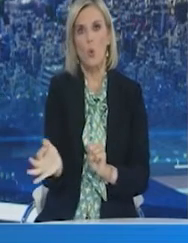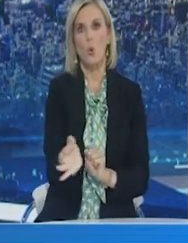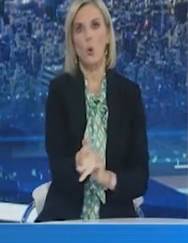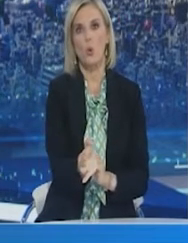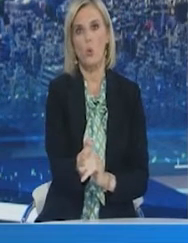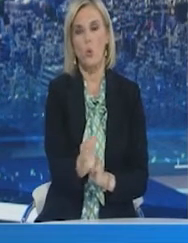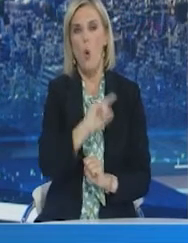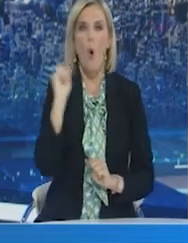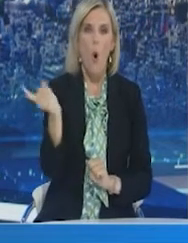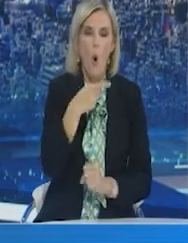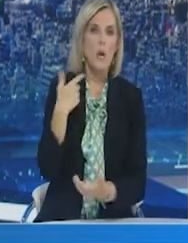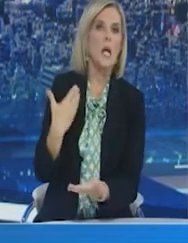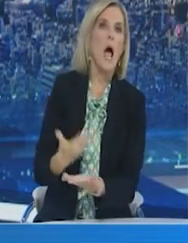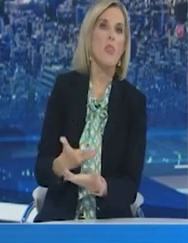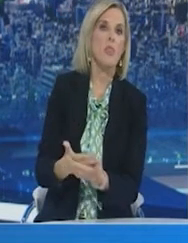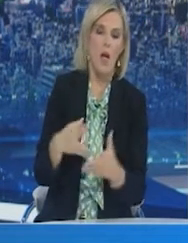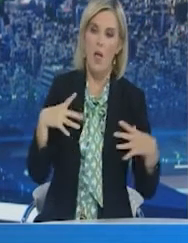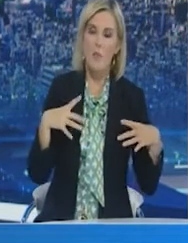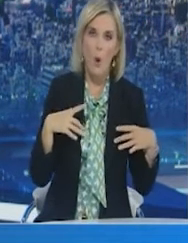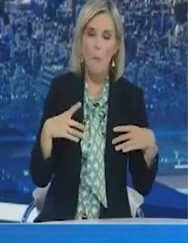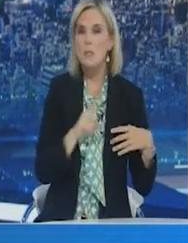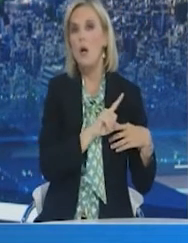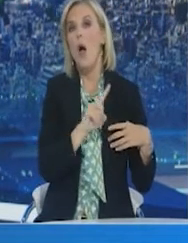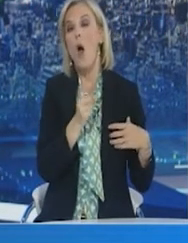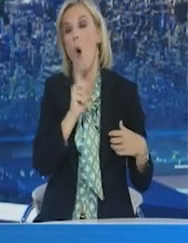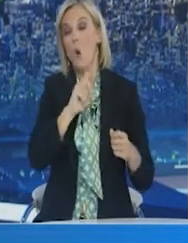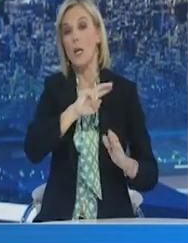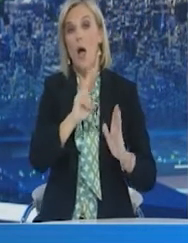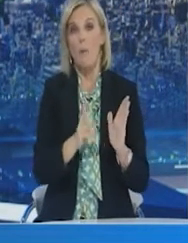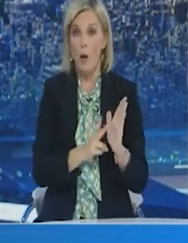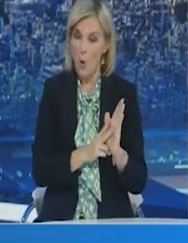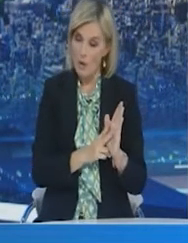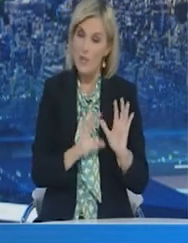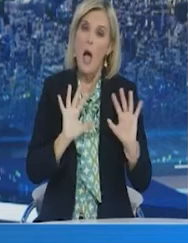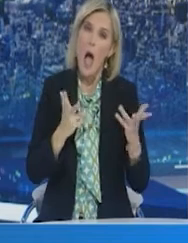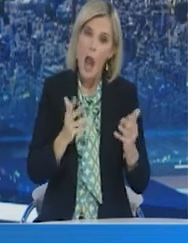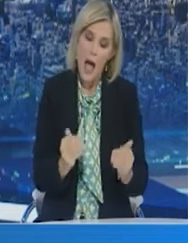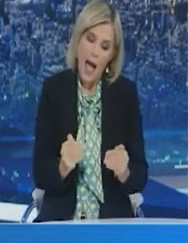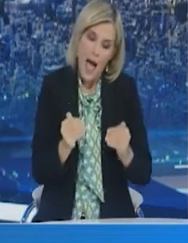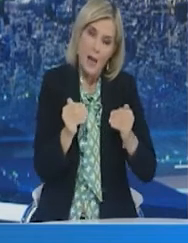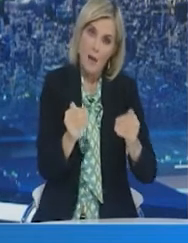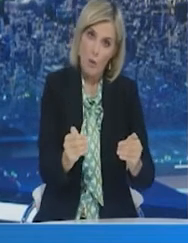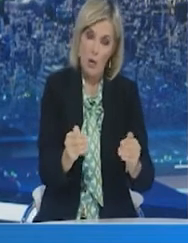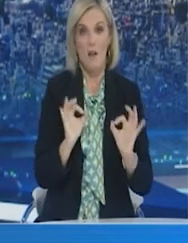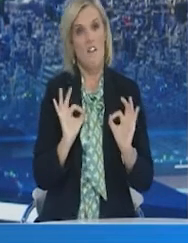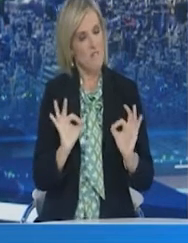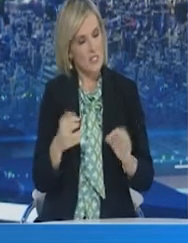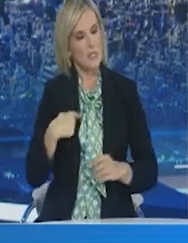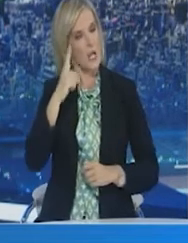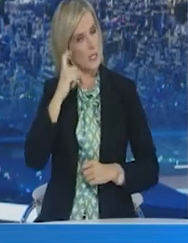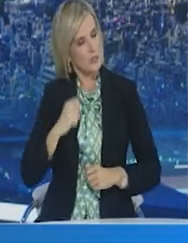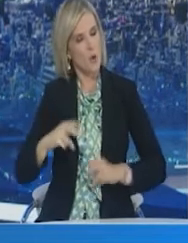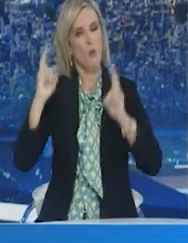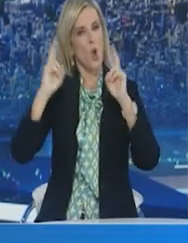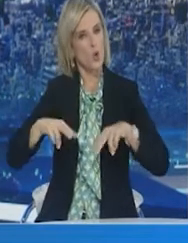του καλοκαιριού. Δώσαμε τη δυνατότητα στο προσωπικό μας να ξεκουραστεί, χρειάζεται, όλοι αναγνωρίζουμε